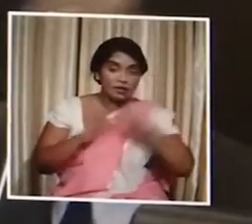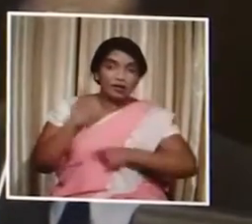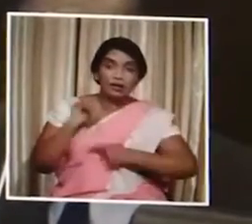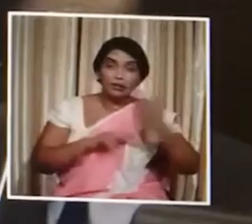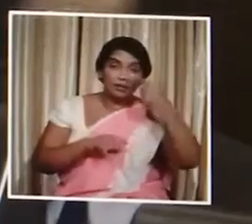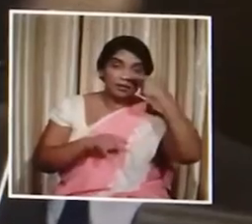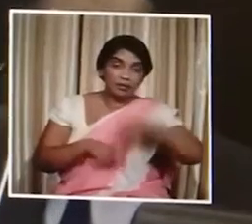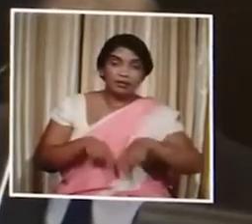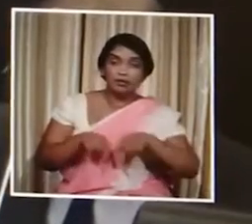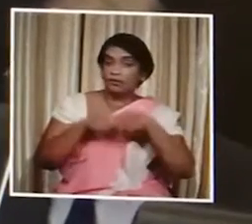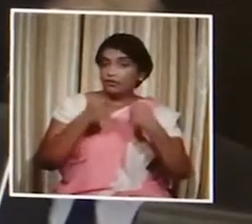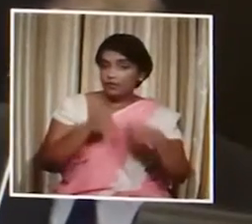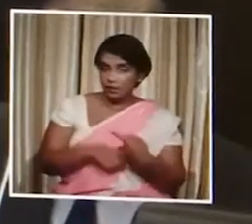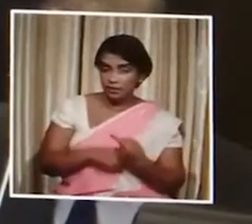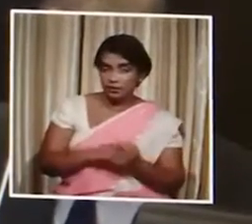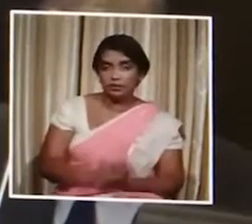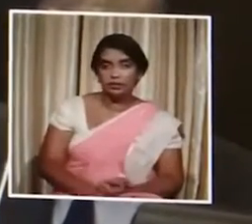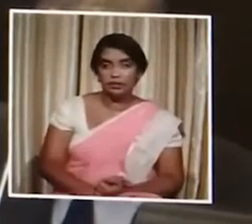සඳහා දරන්න සිද්ධ වෙයි.